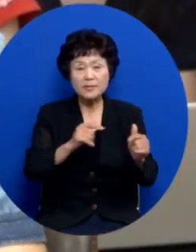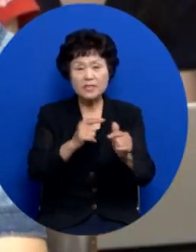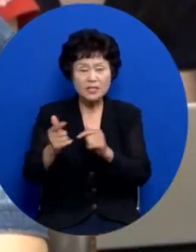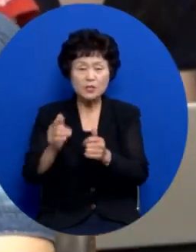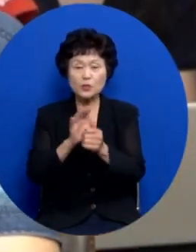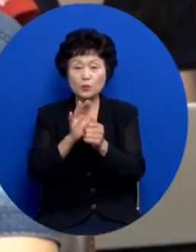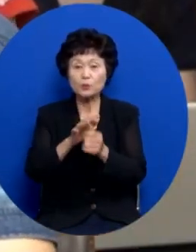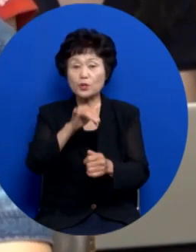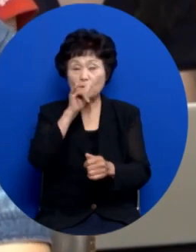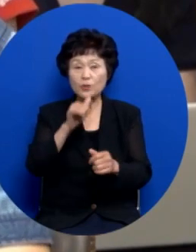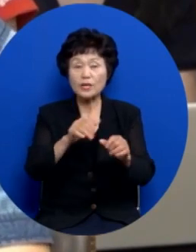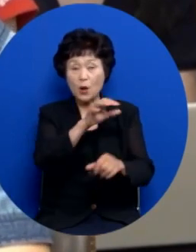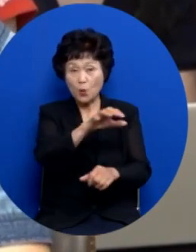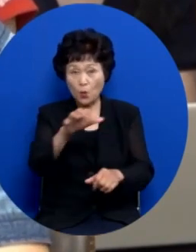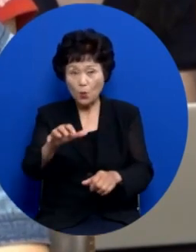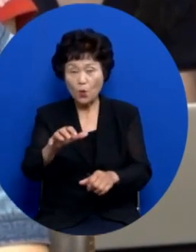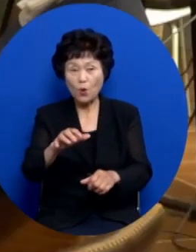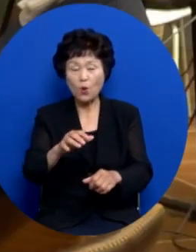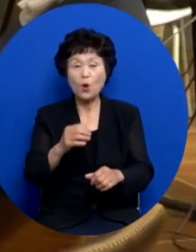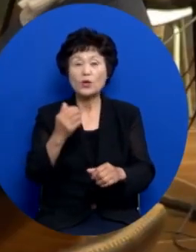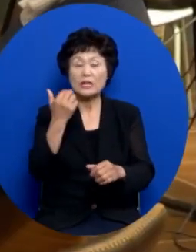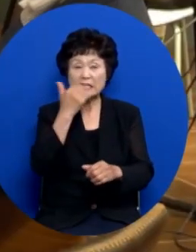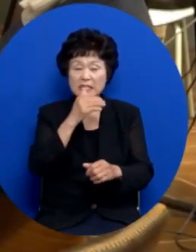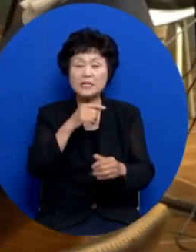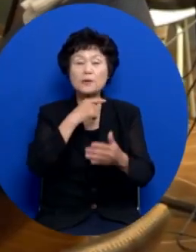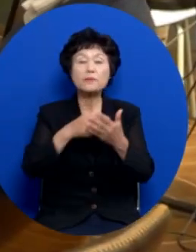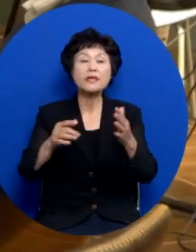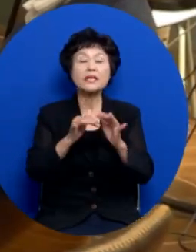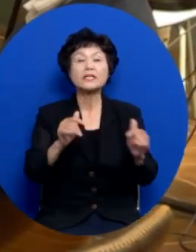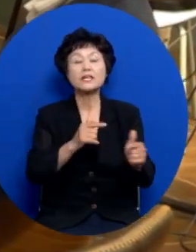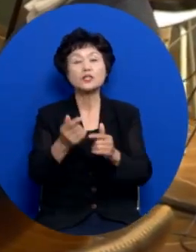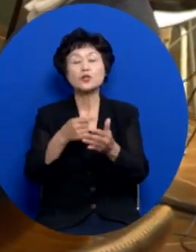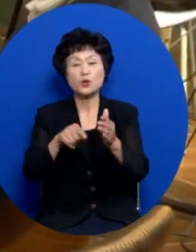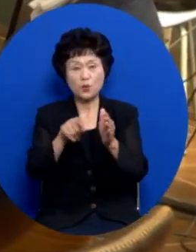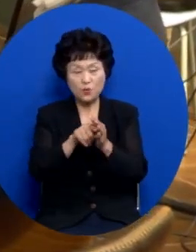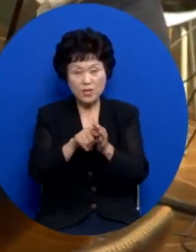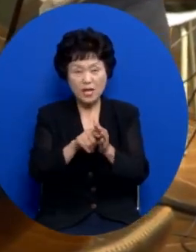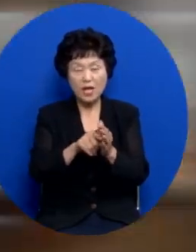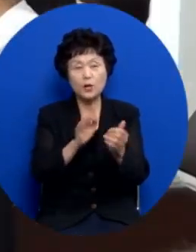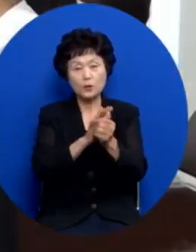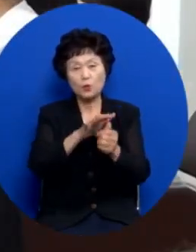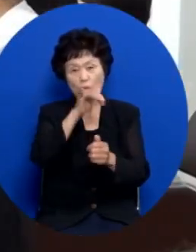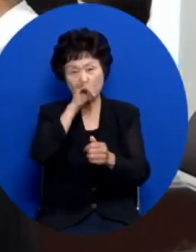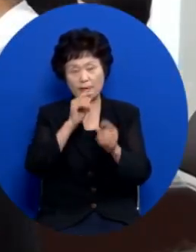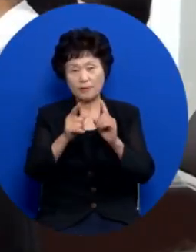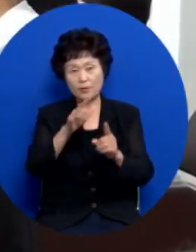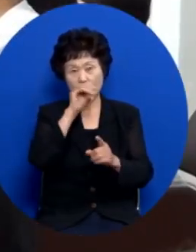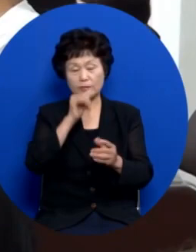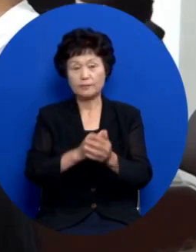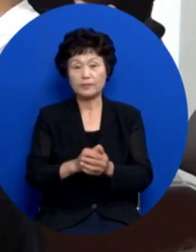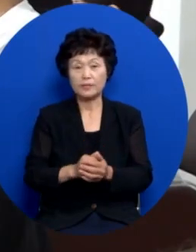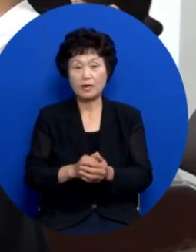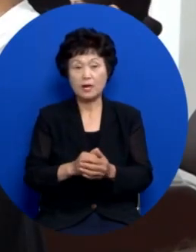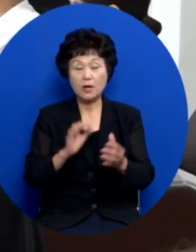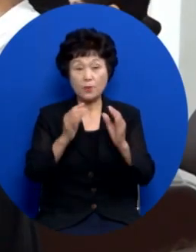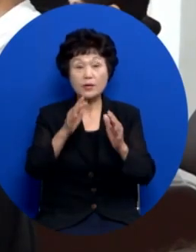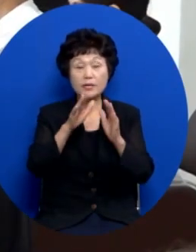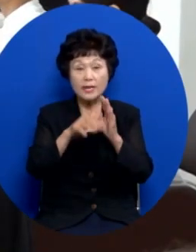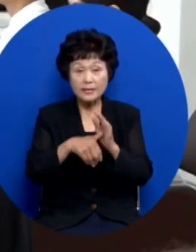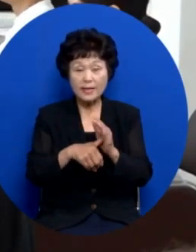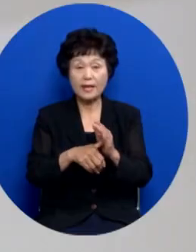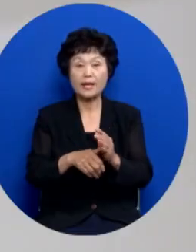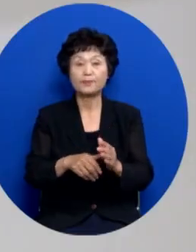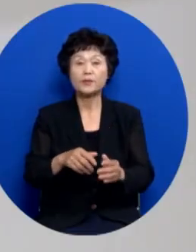곳과 전시성폭력 피해자를 위한 재활쉼터를 운영하고 있다는 점을 짚었습니다. 간담회에서 김영미 분쟁 전문